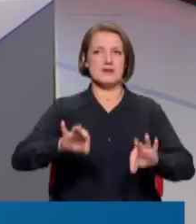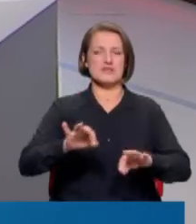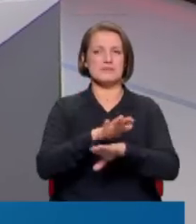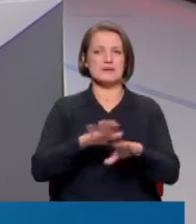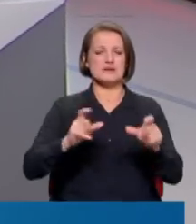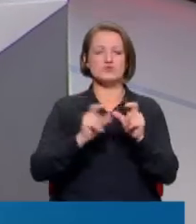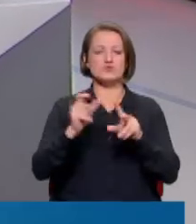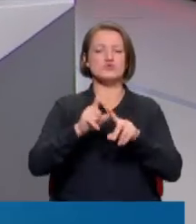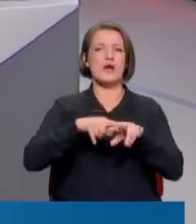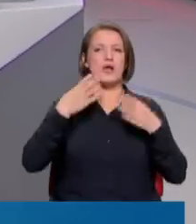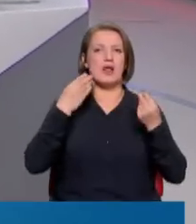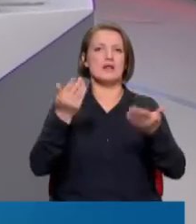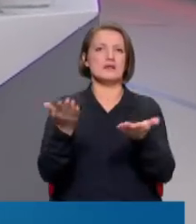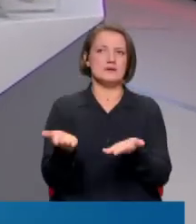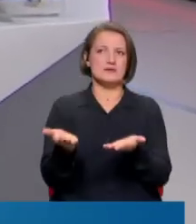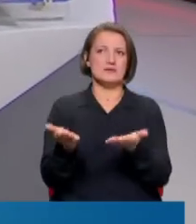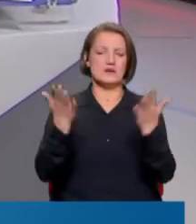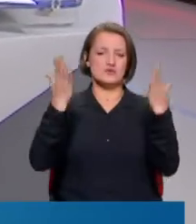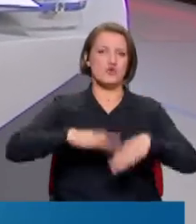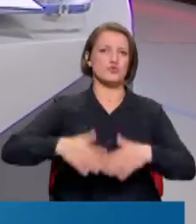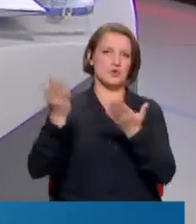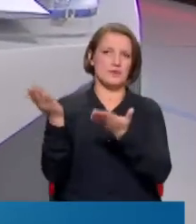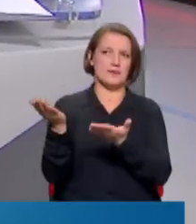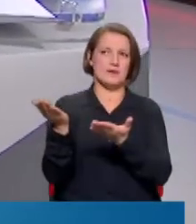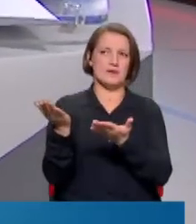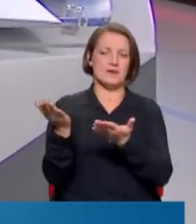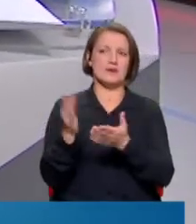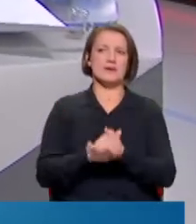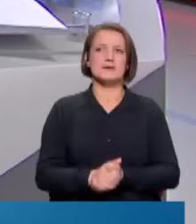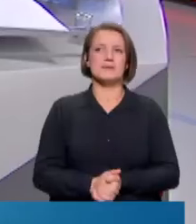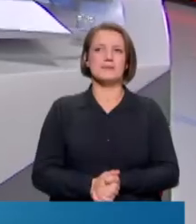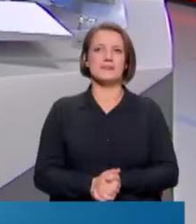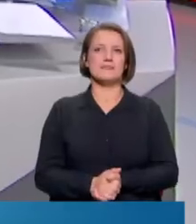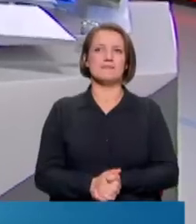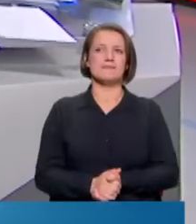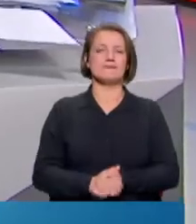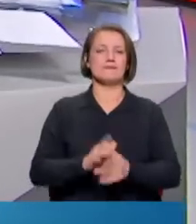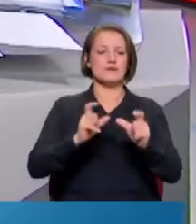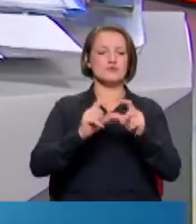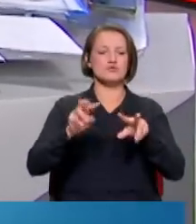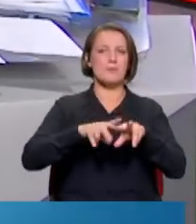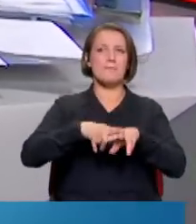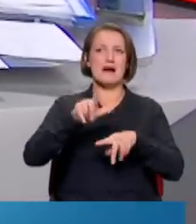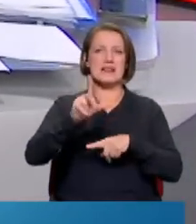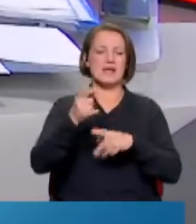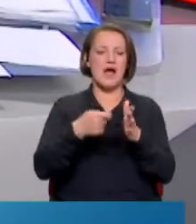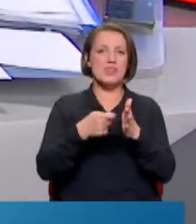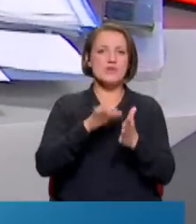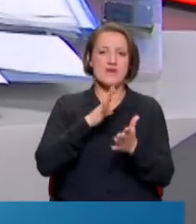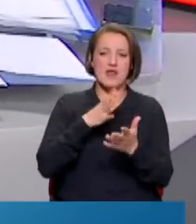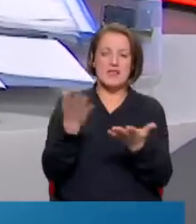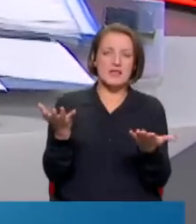sudan yerle bir edildi çökmüş ülke 2 üçe ayrıldı Somali zaten adı var